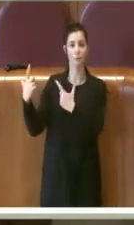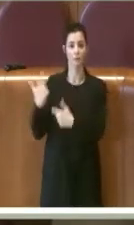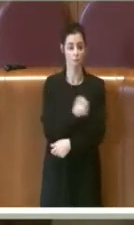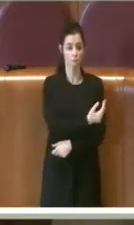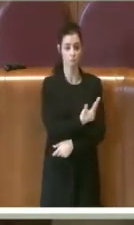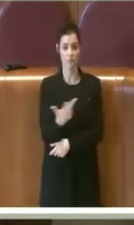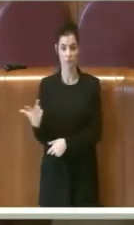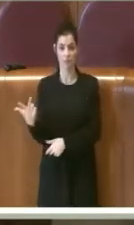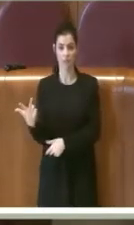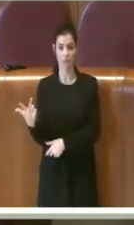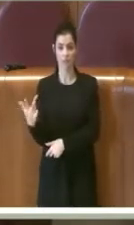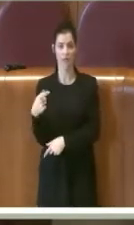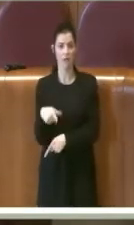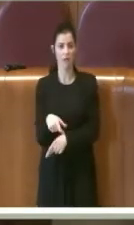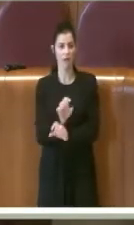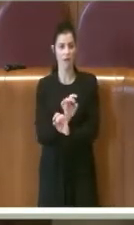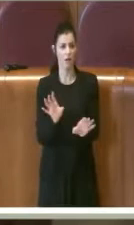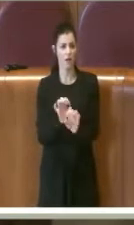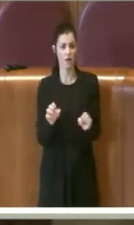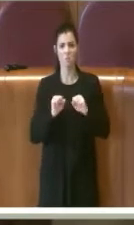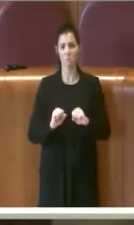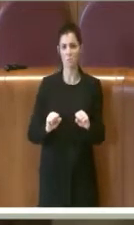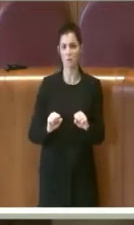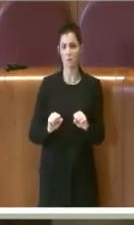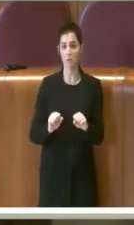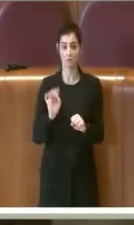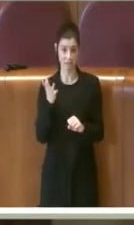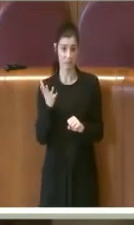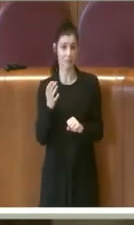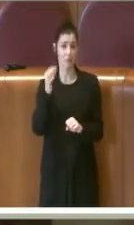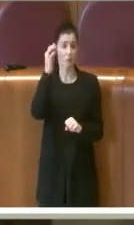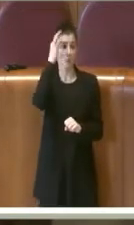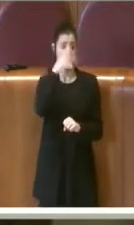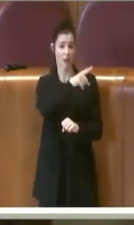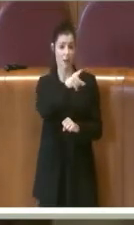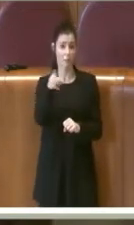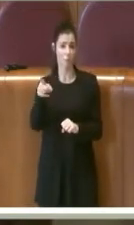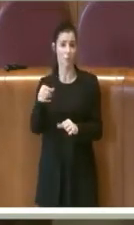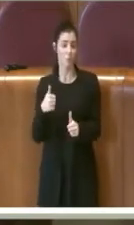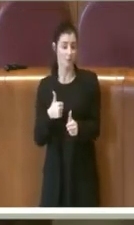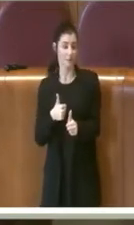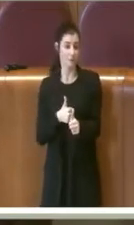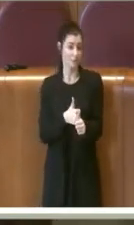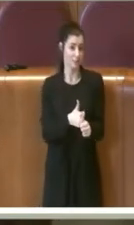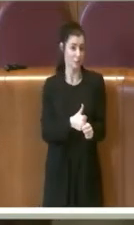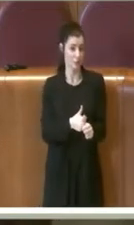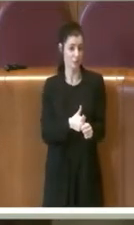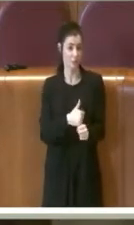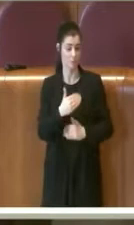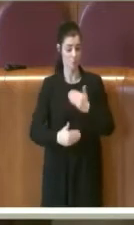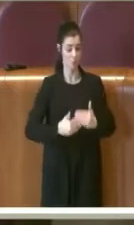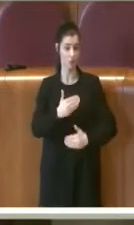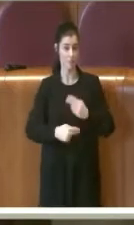opere potevano tranquillamente, se qualcuno avesse seguito o seguisse i processi amministrativi